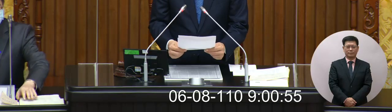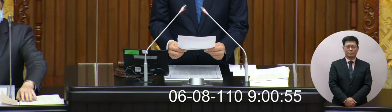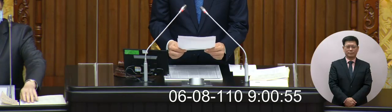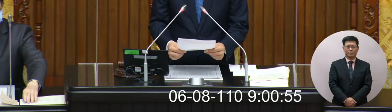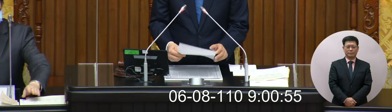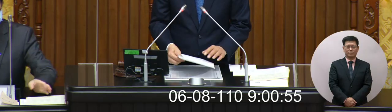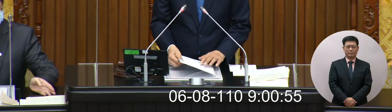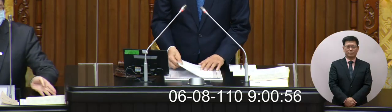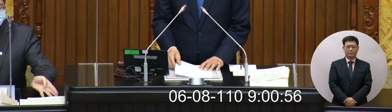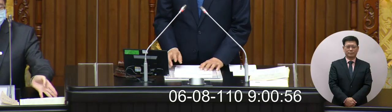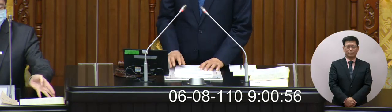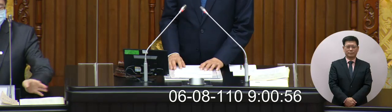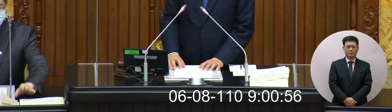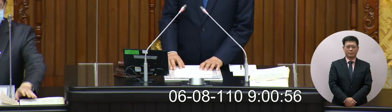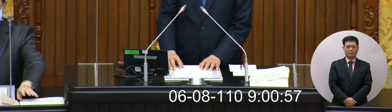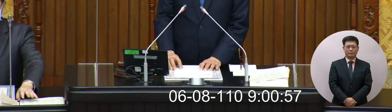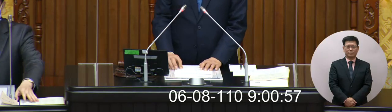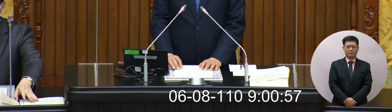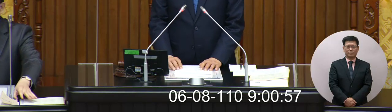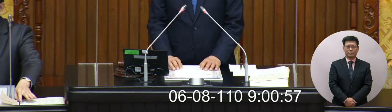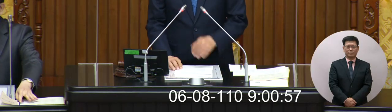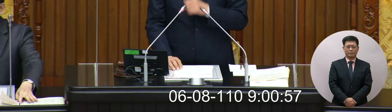院长报告。